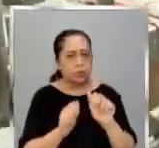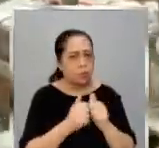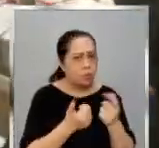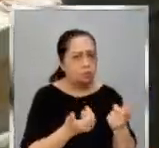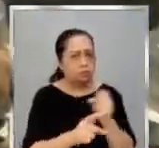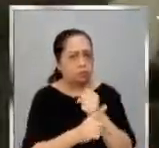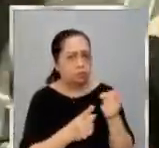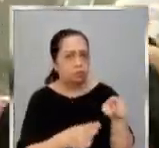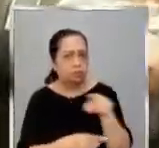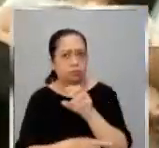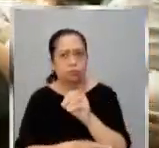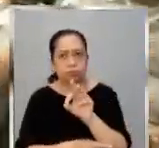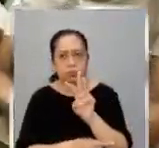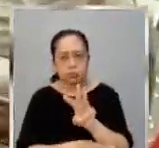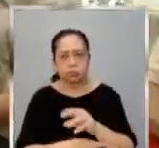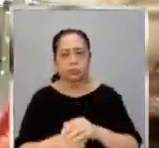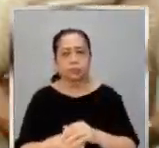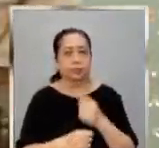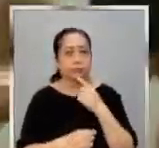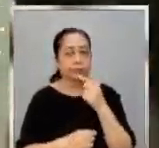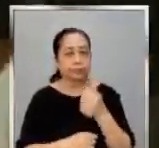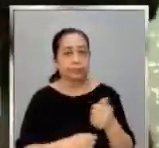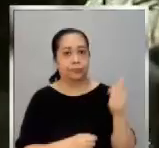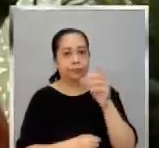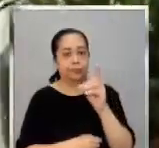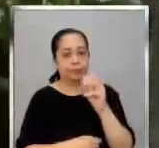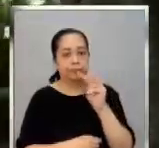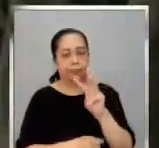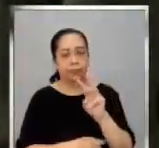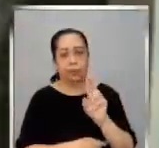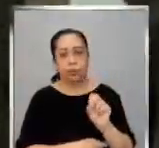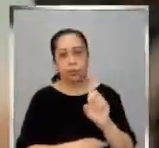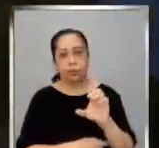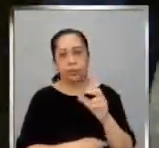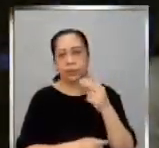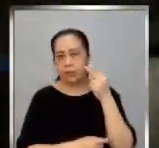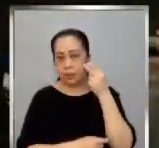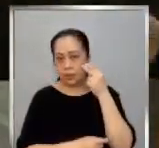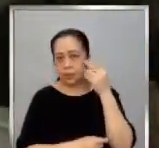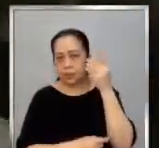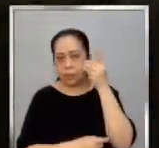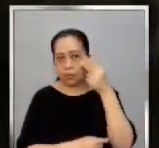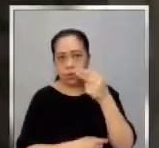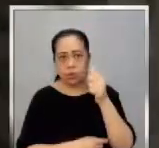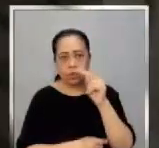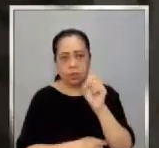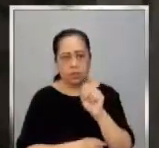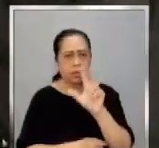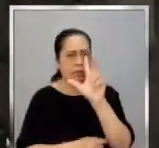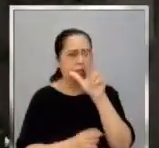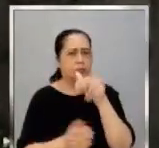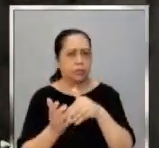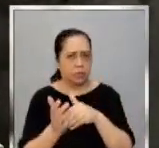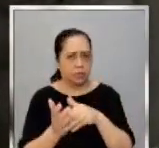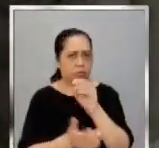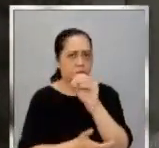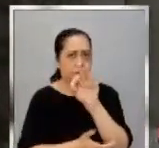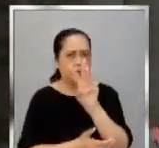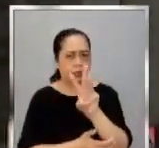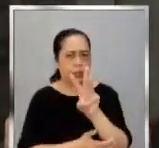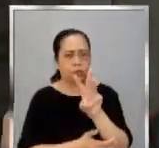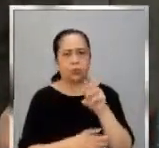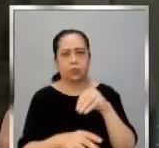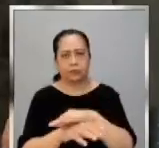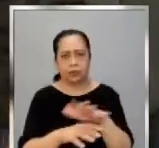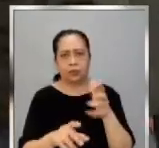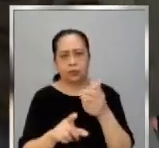ng mga OFW. Ayon kay DMW USEC Hans Leo Kakdak, aabot sa 3,000 na OFW ang apektado